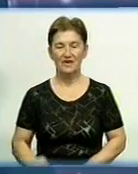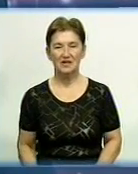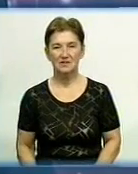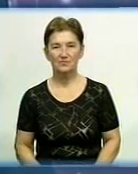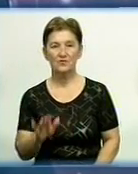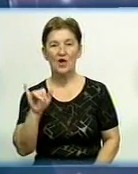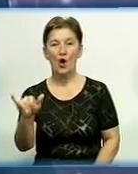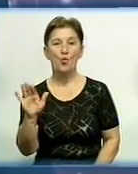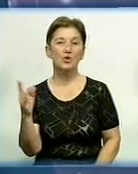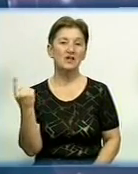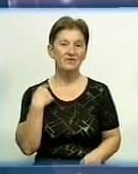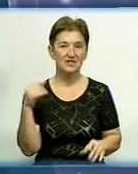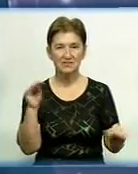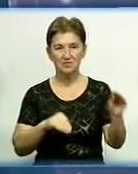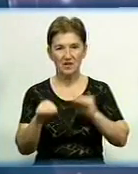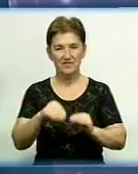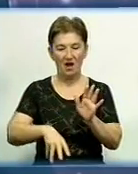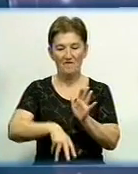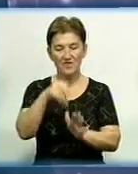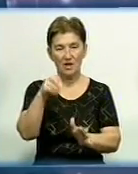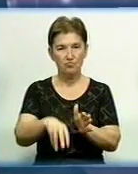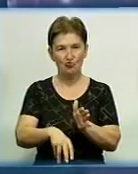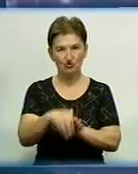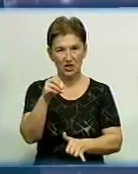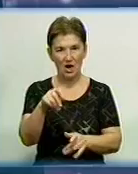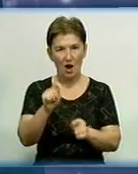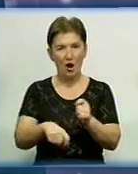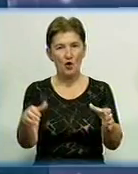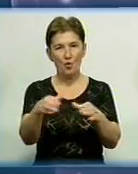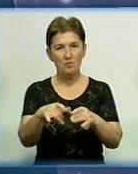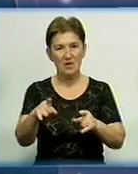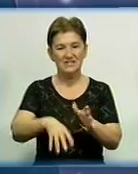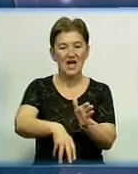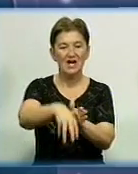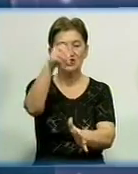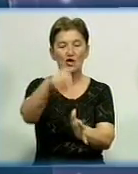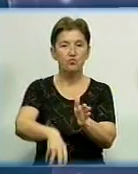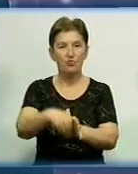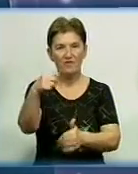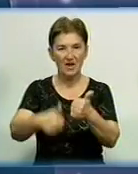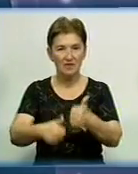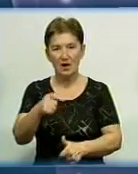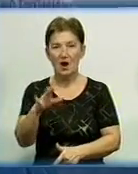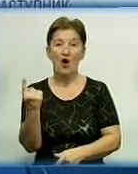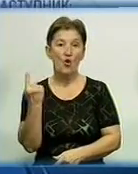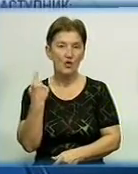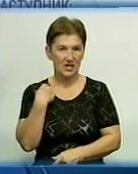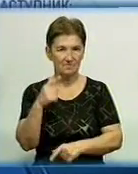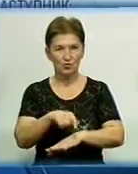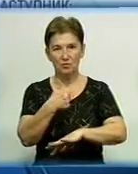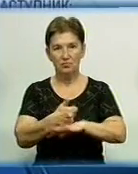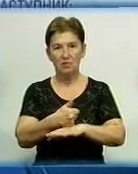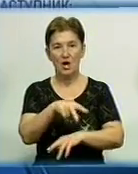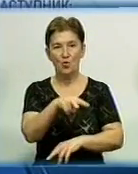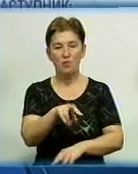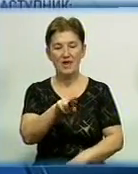У Кіровограді сформували склад виборчих комісій. Жеребкування провели на засіданні міської виборчої комісії. Кіровську очолила